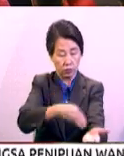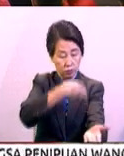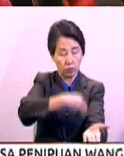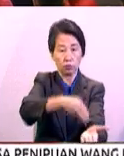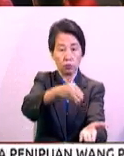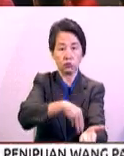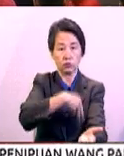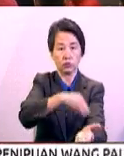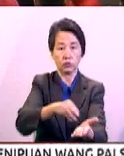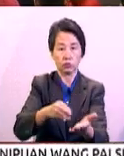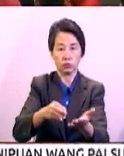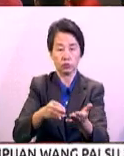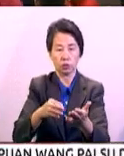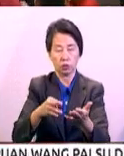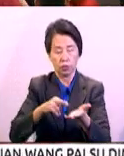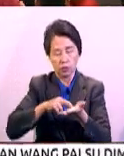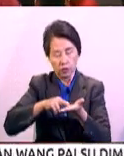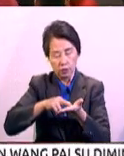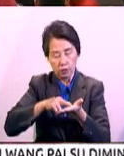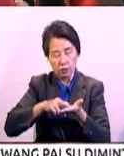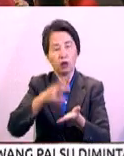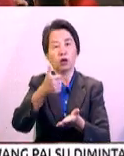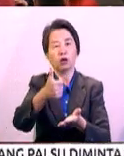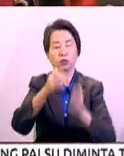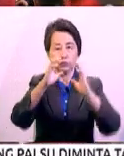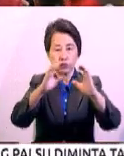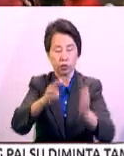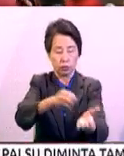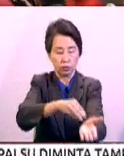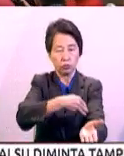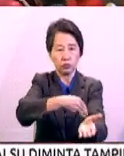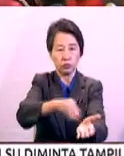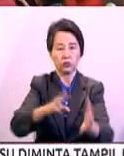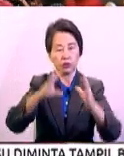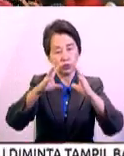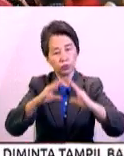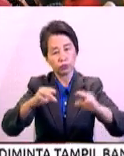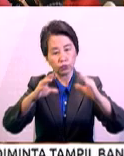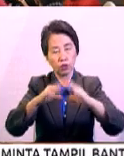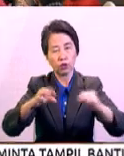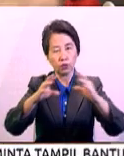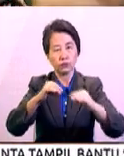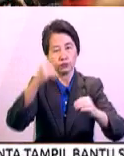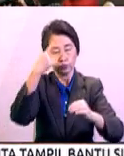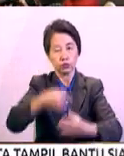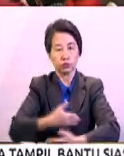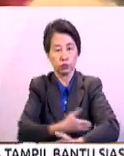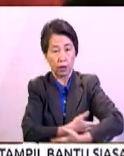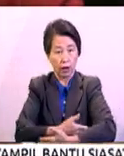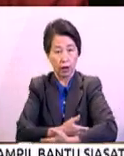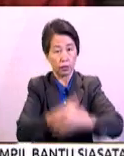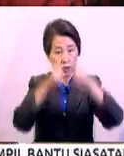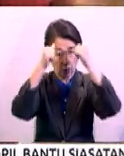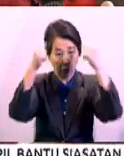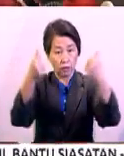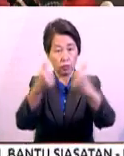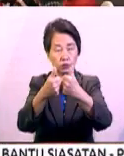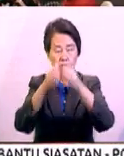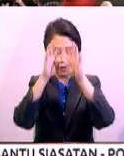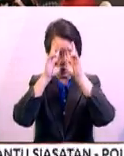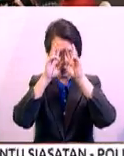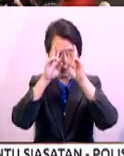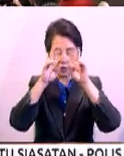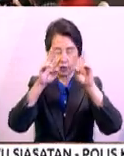therapy merupakan cara-cara muzik yang subtle dan subconscious untuk anak-anak ni